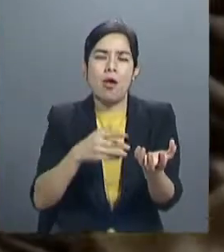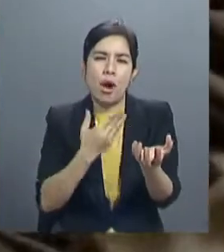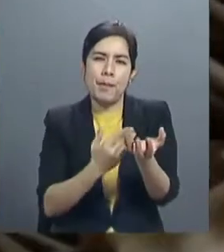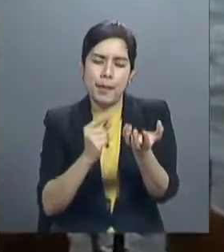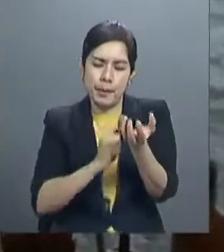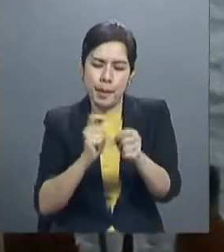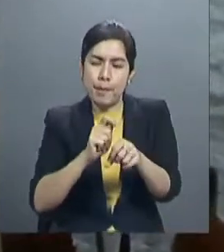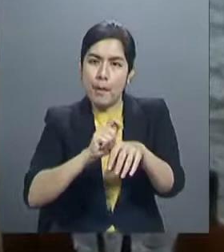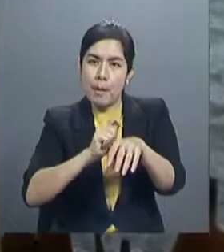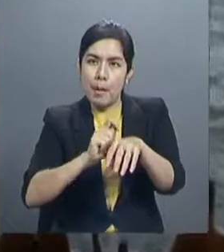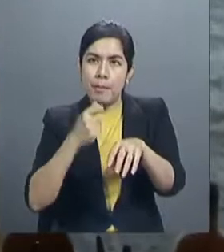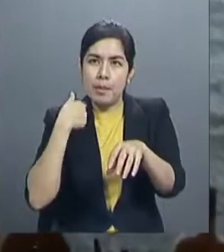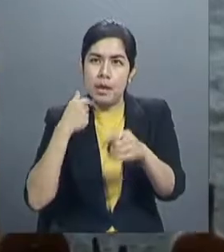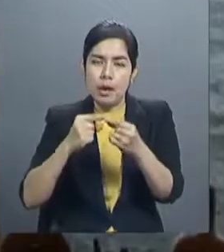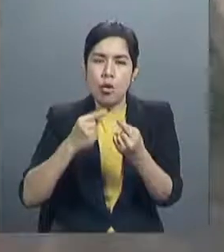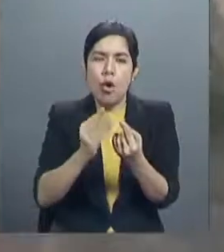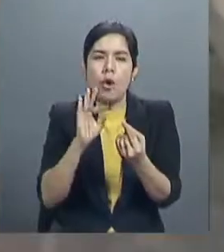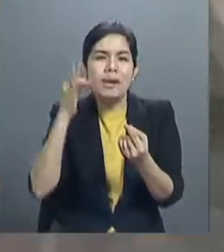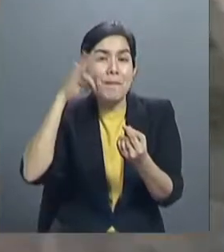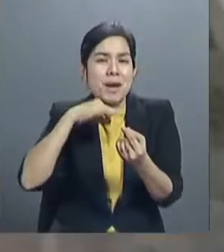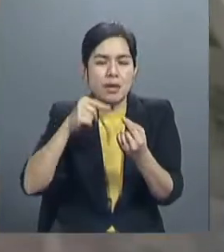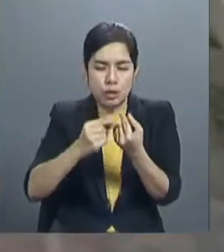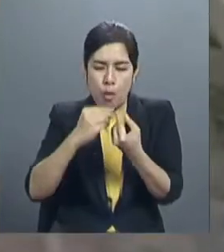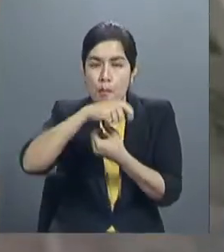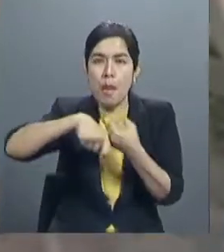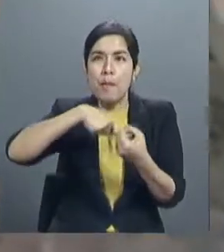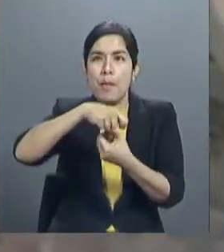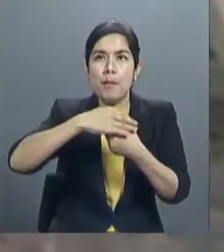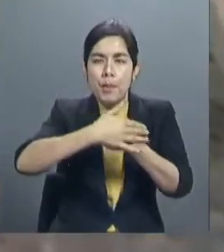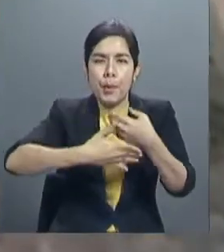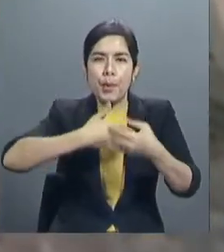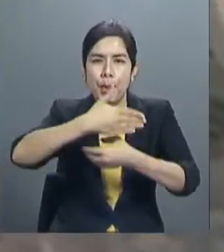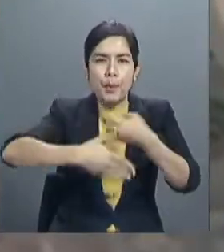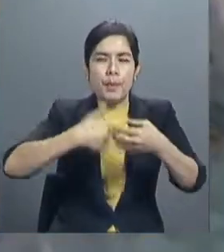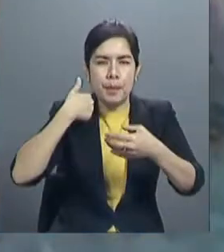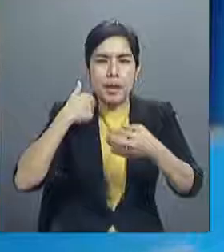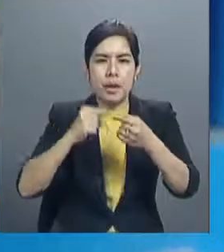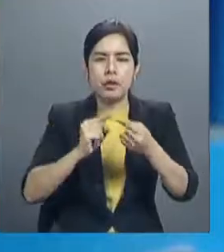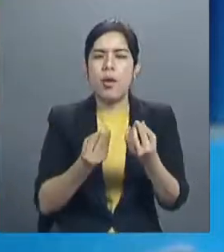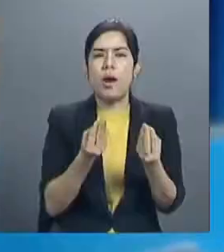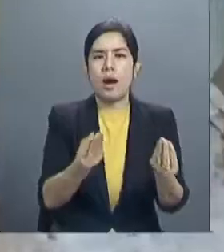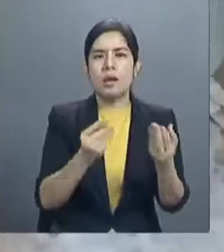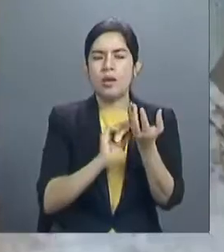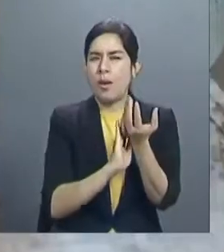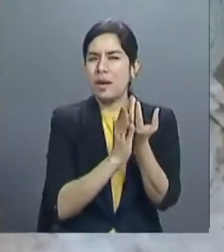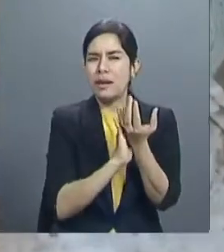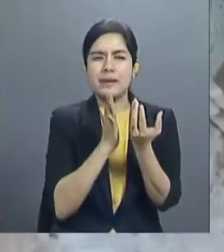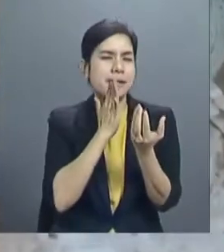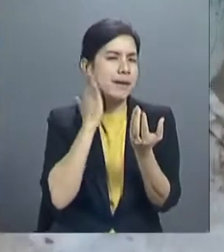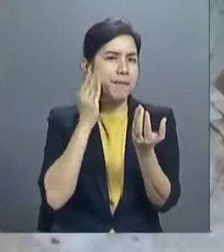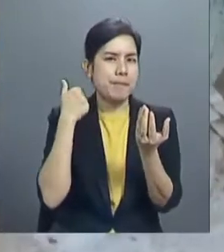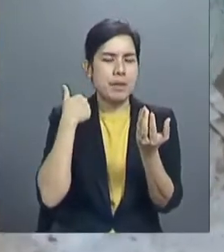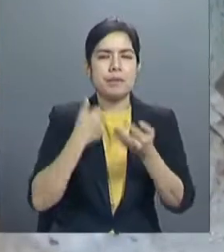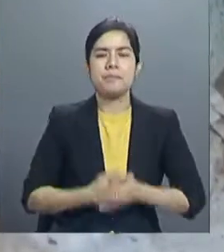นำมาพันขี้เพิงหลังจากพันขี้เพิงแล้วก็นำมากลึงผิวให้เรียบเนียนก่อนขึ้นล่าอีกรอบเอ